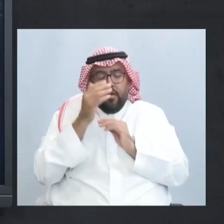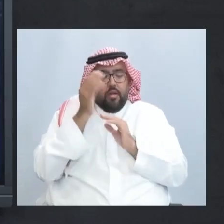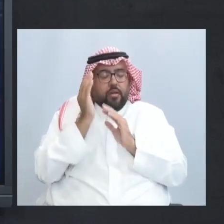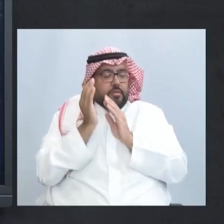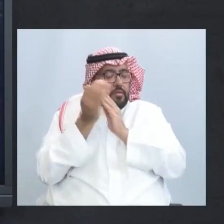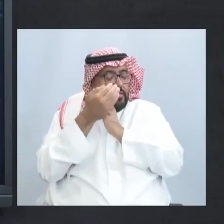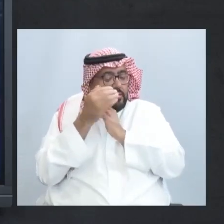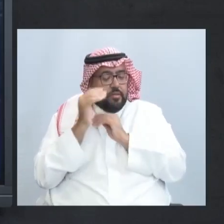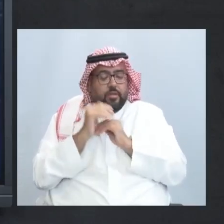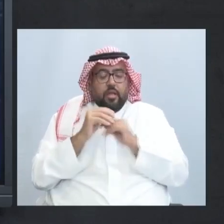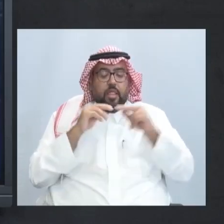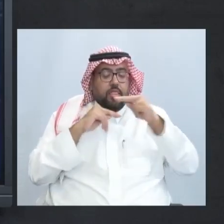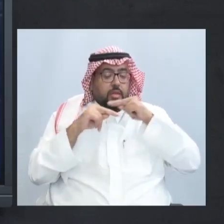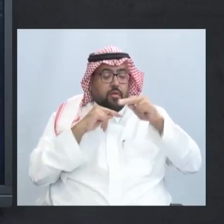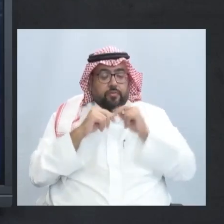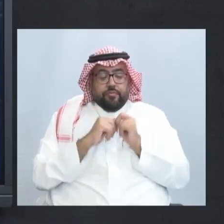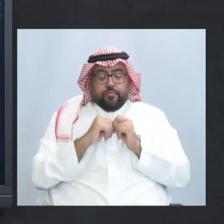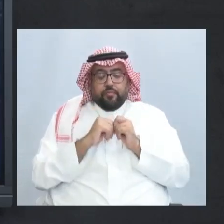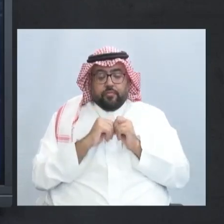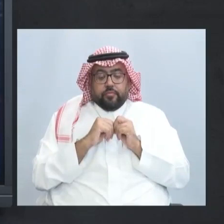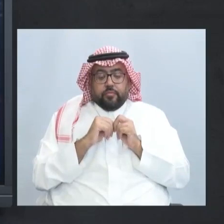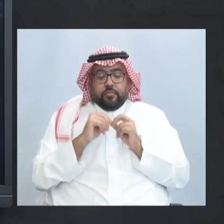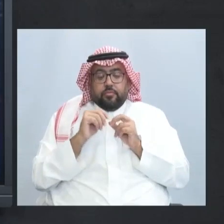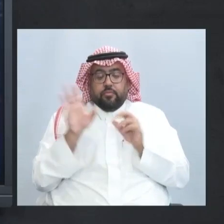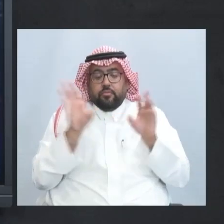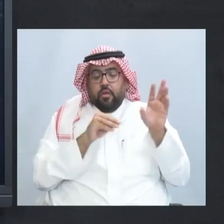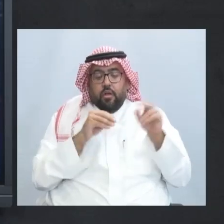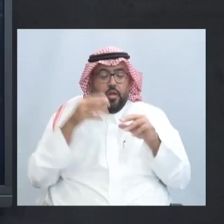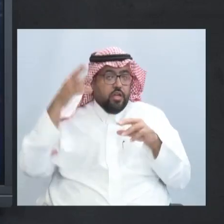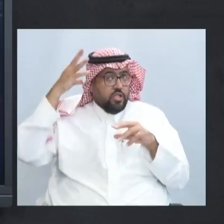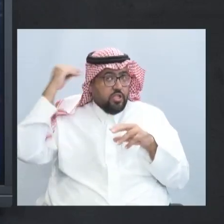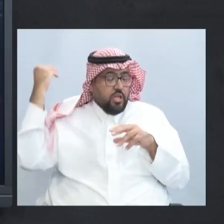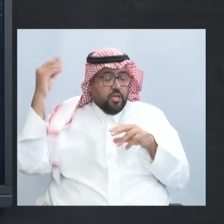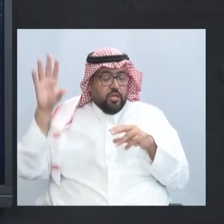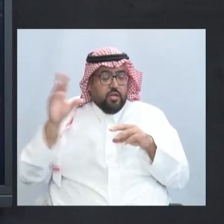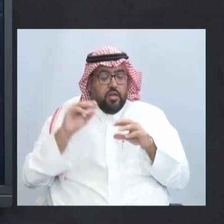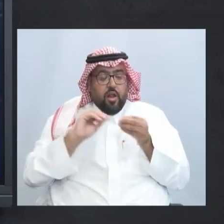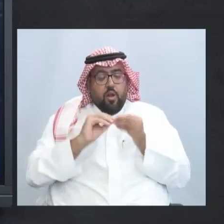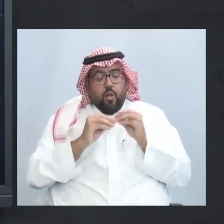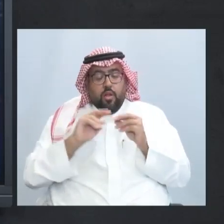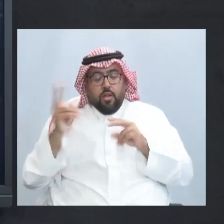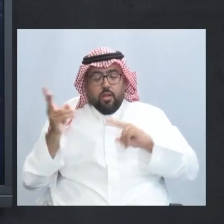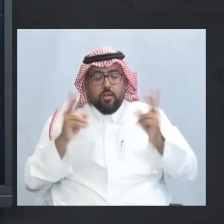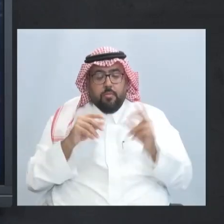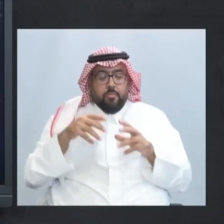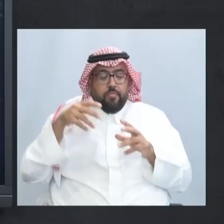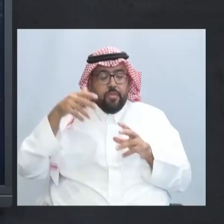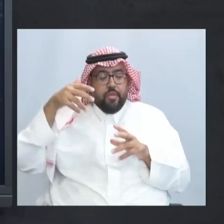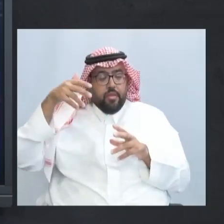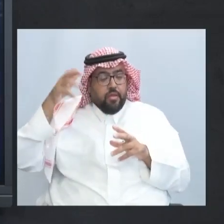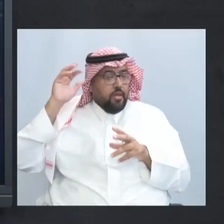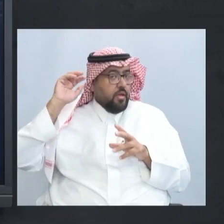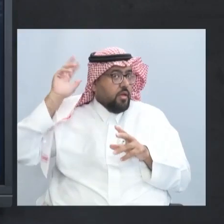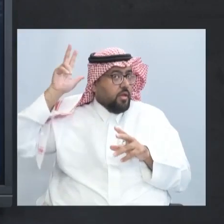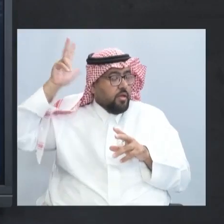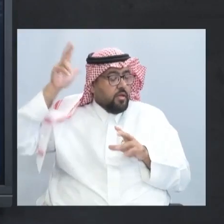كذلك في التواصل بعض الشعر يستخدم للتواصل كالالوان المميزه في الغزلان عندما يرتفع الذيل